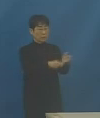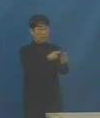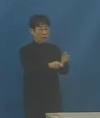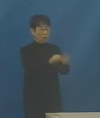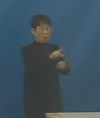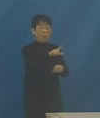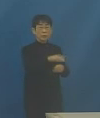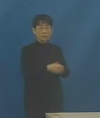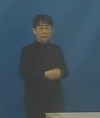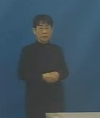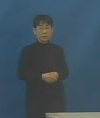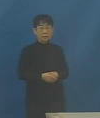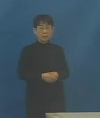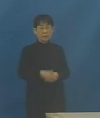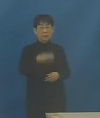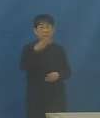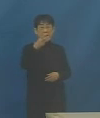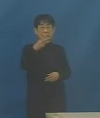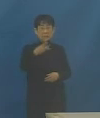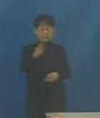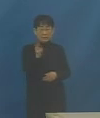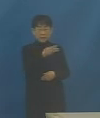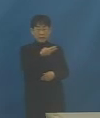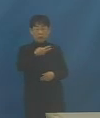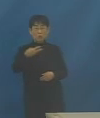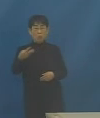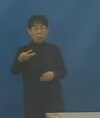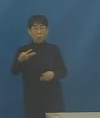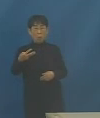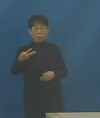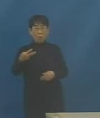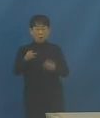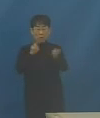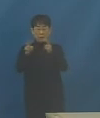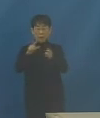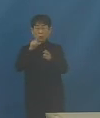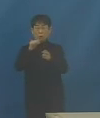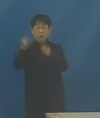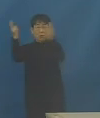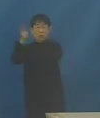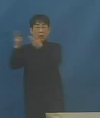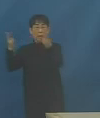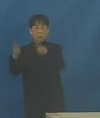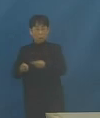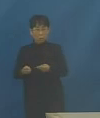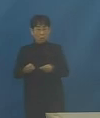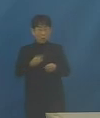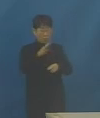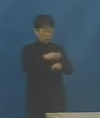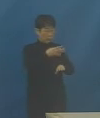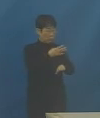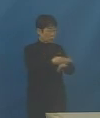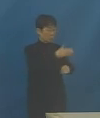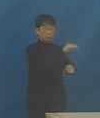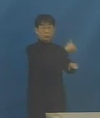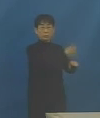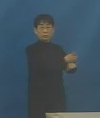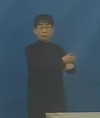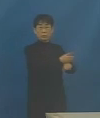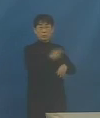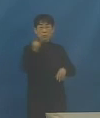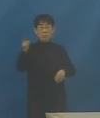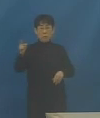3島会社と言われる北海道四国九州については国の法で設置したあのさん等基金というもので